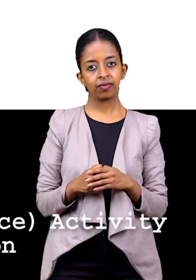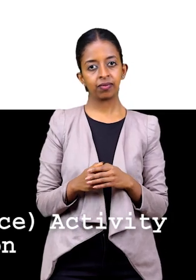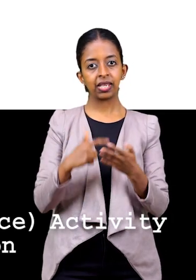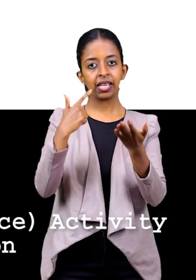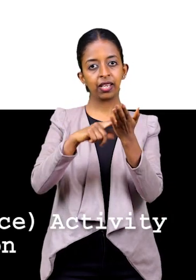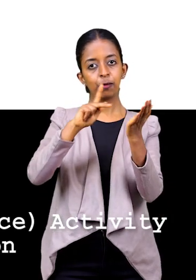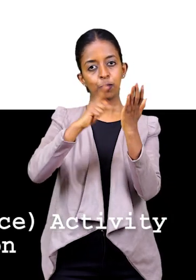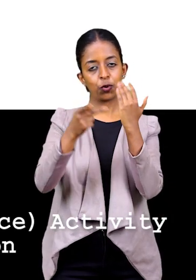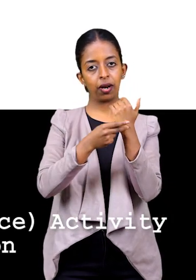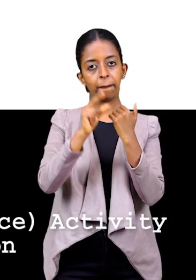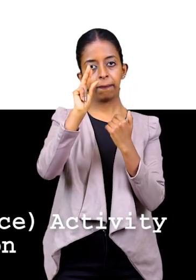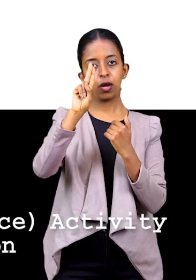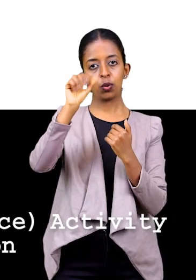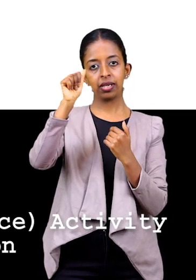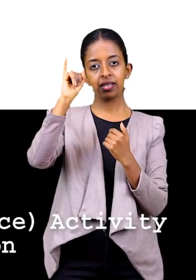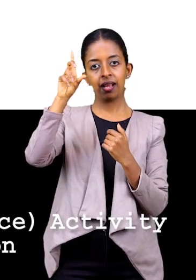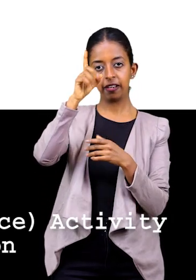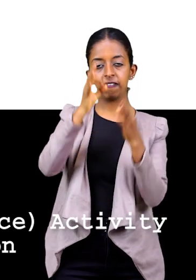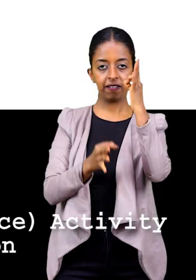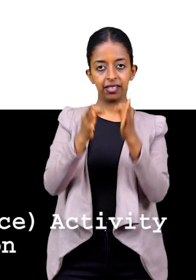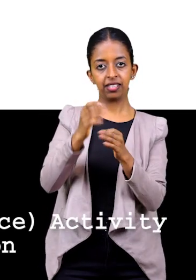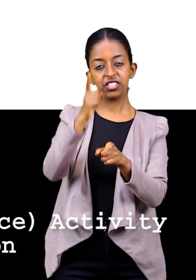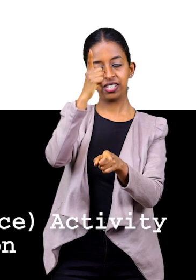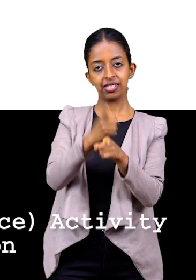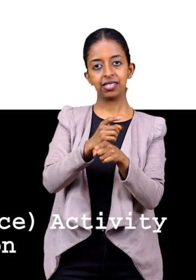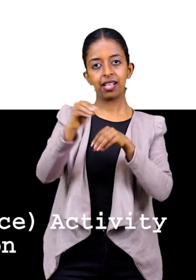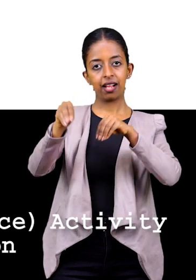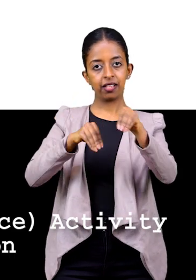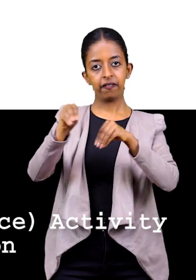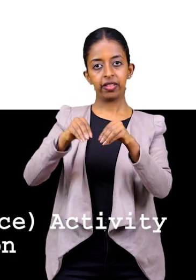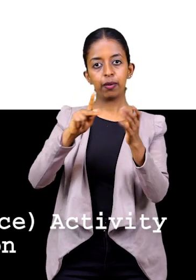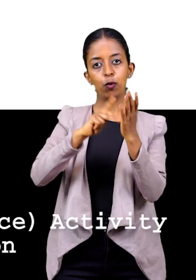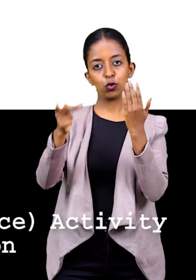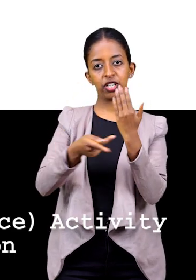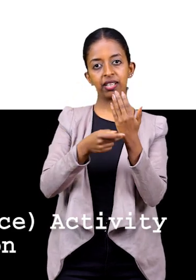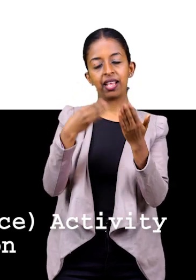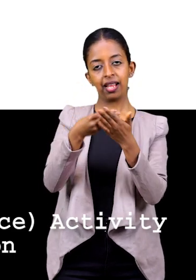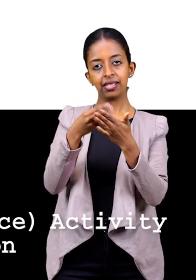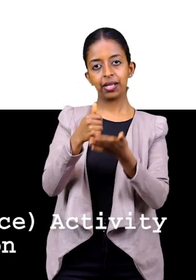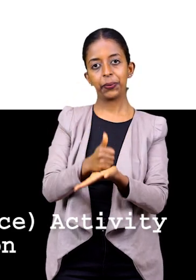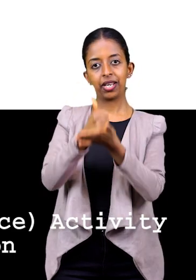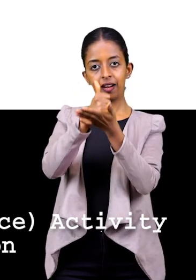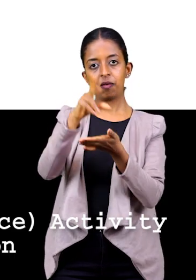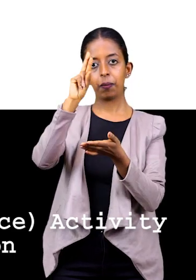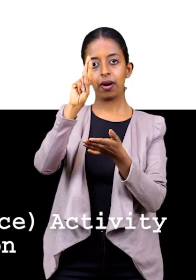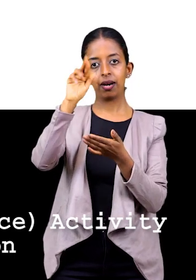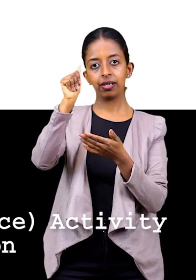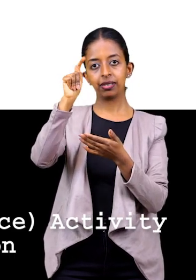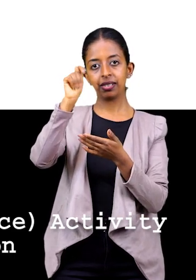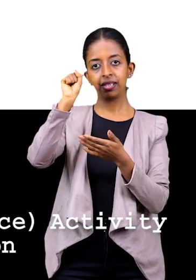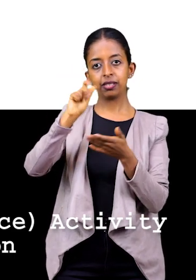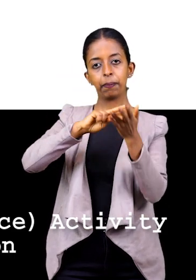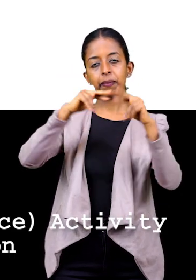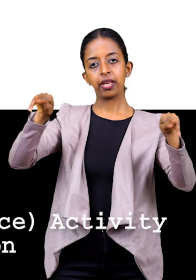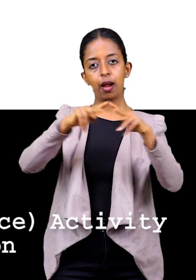Sagantaan kun gargaarsa maallaqa pirojektii USAID Fetal Justice Activityin deeggarame Production Media Artisin qophaa'ee kan